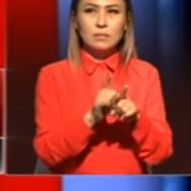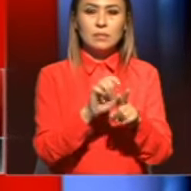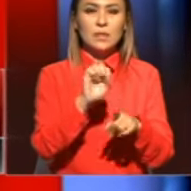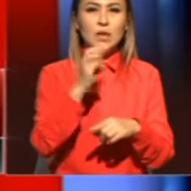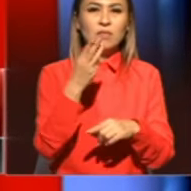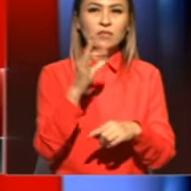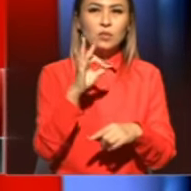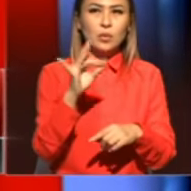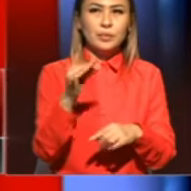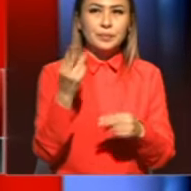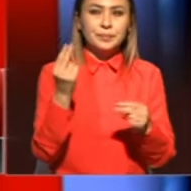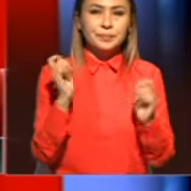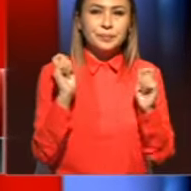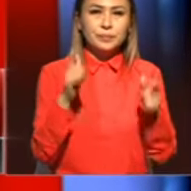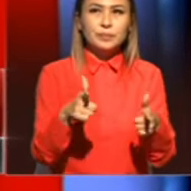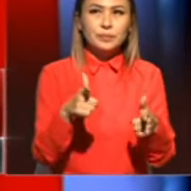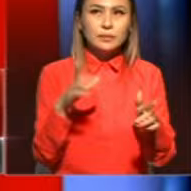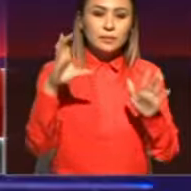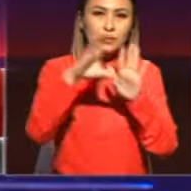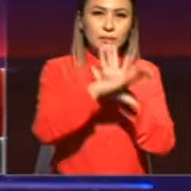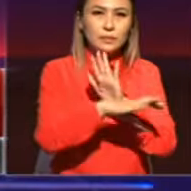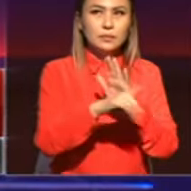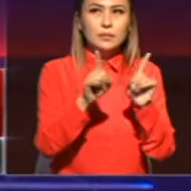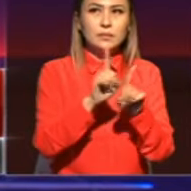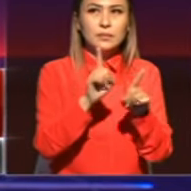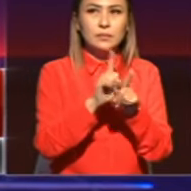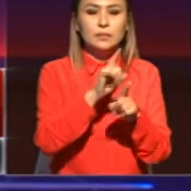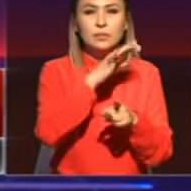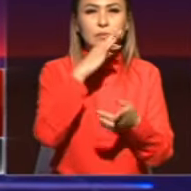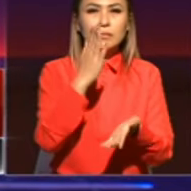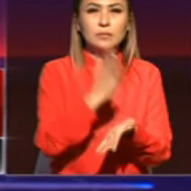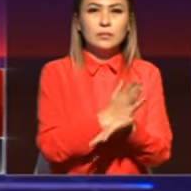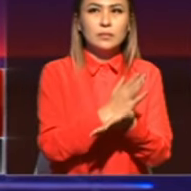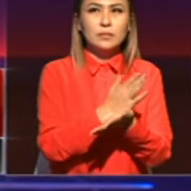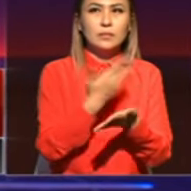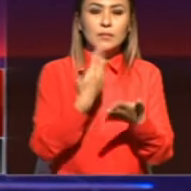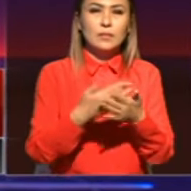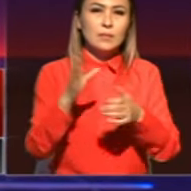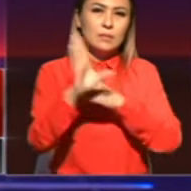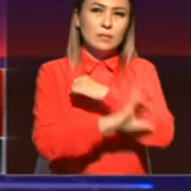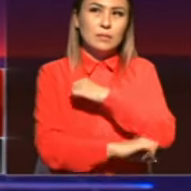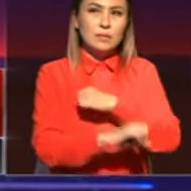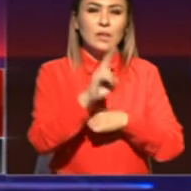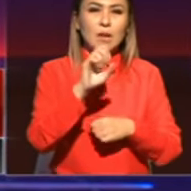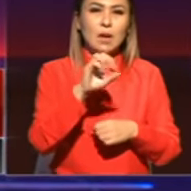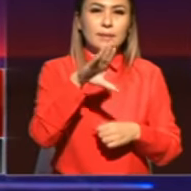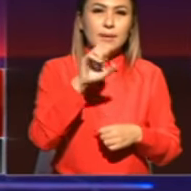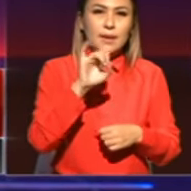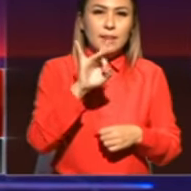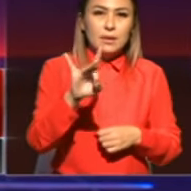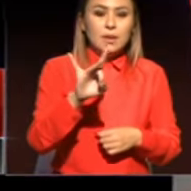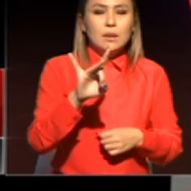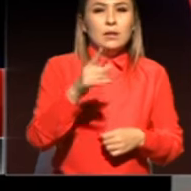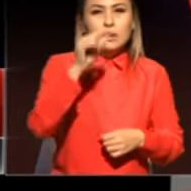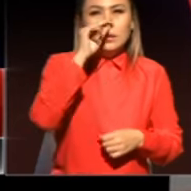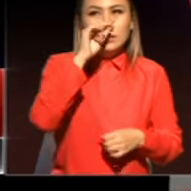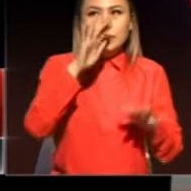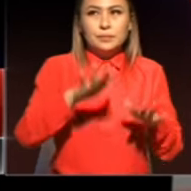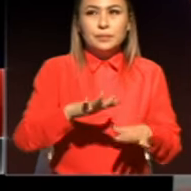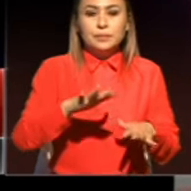жатқан бізге инвестиция сияқты келіп жатқан ақшалар бар. Мысалы, соңғы кезде қазір Катардан, Эмираттан,